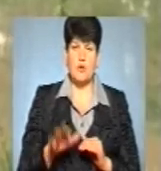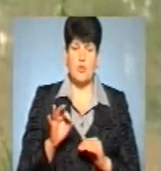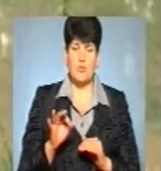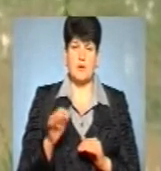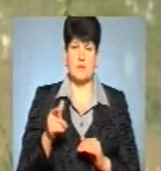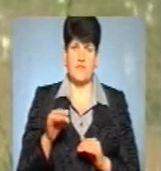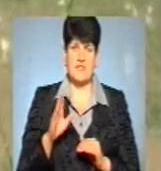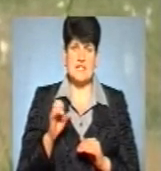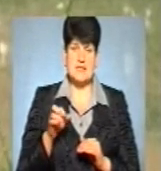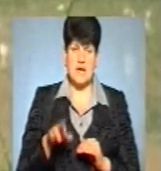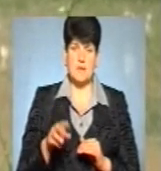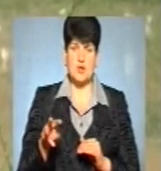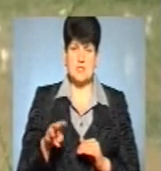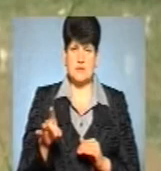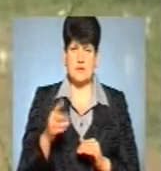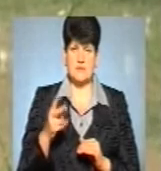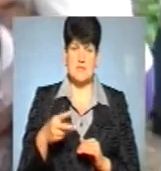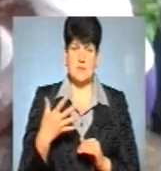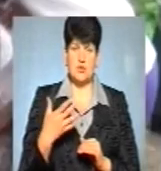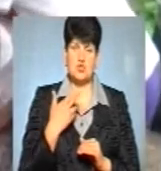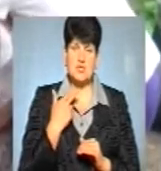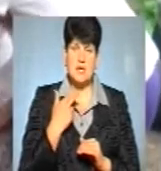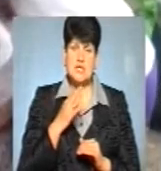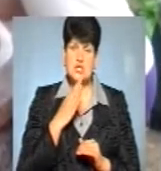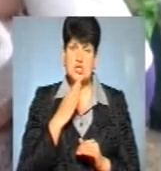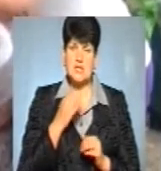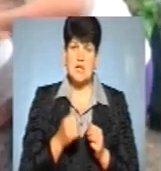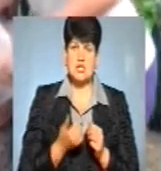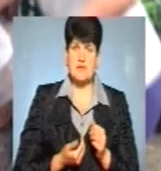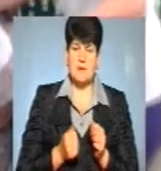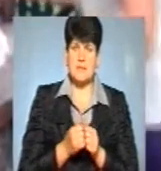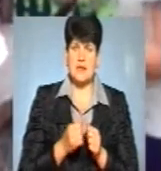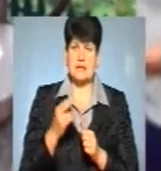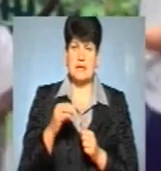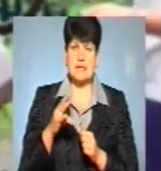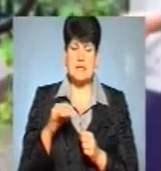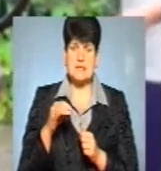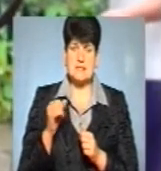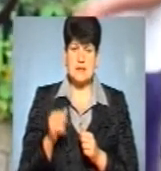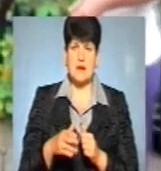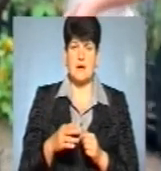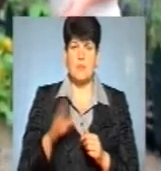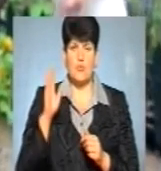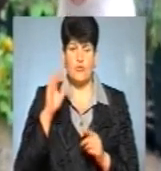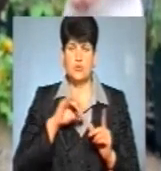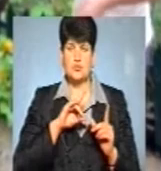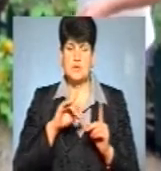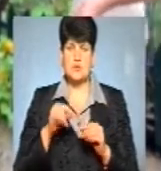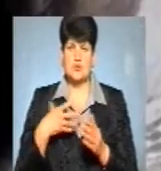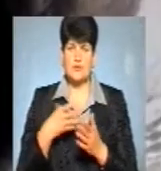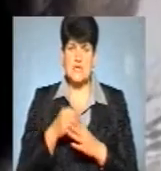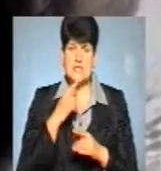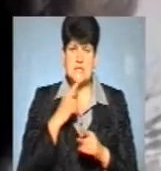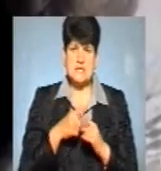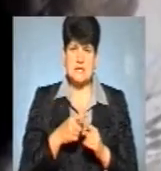Вістря Монастирського району 25 червня. Жінка живе біля Дністра. Каже, по воду їздять до її сестри. Зі своєї криниці досі не